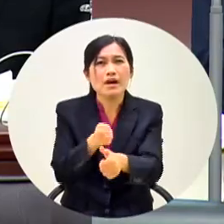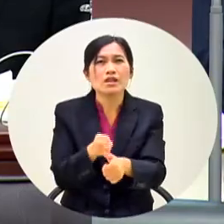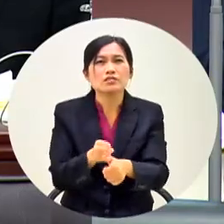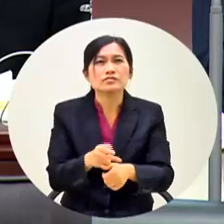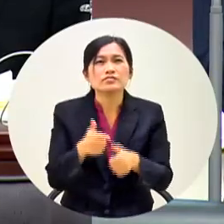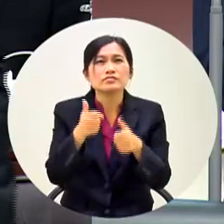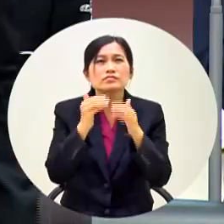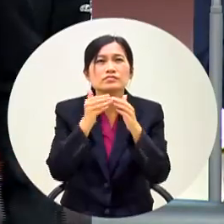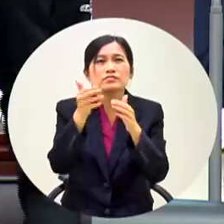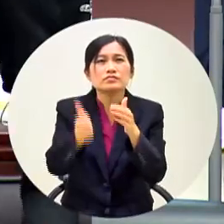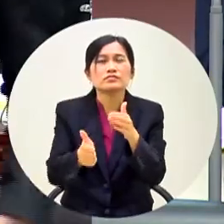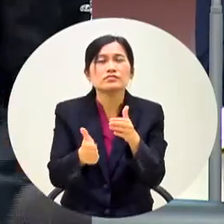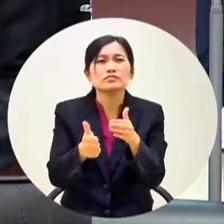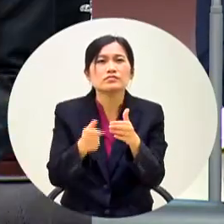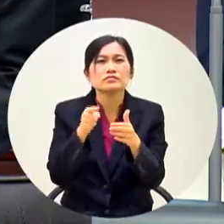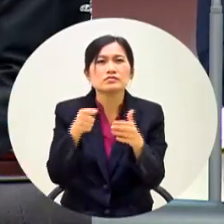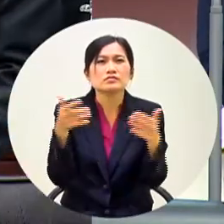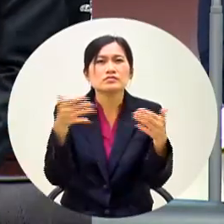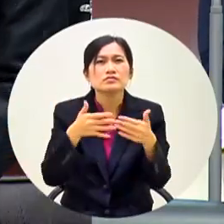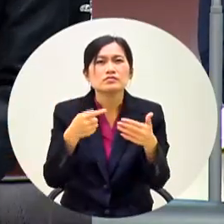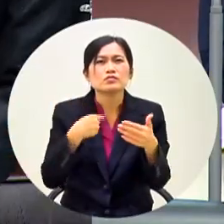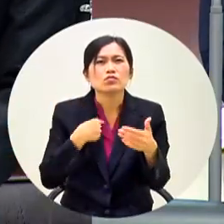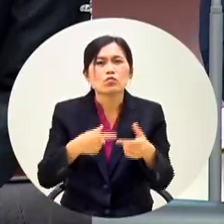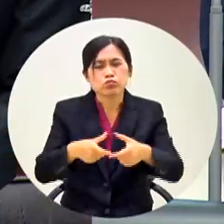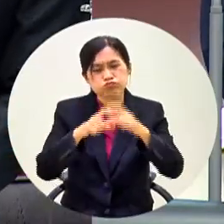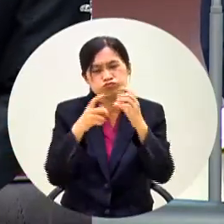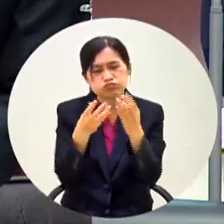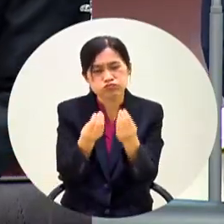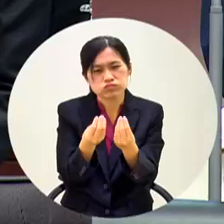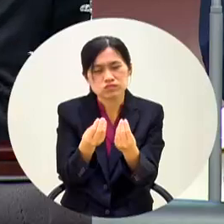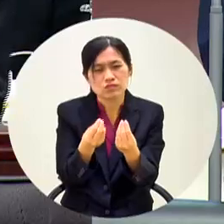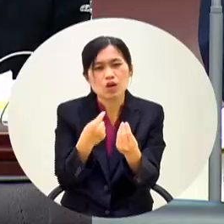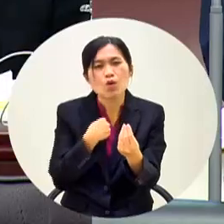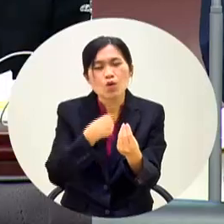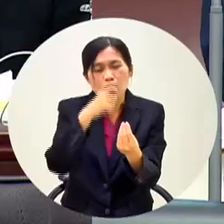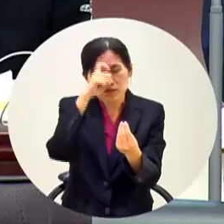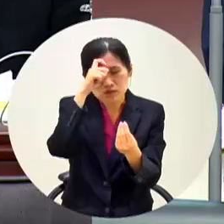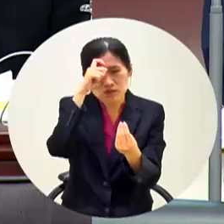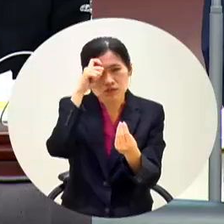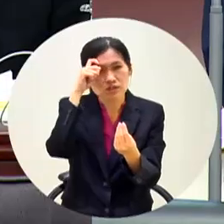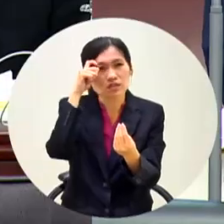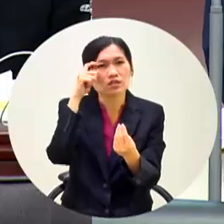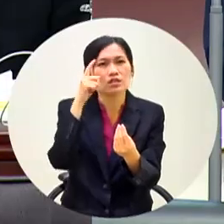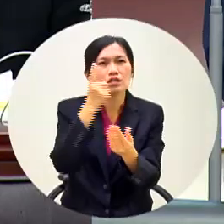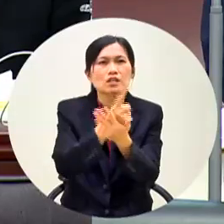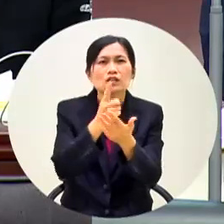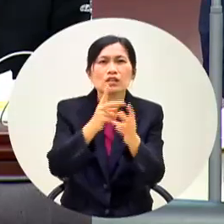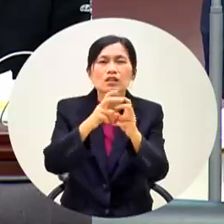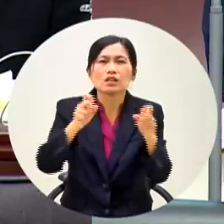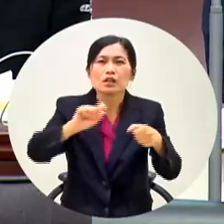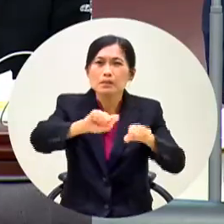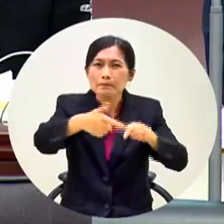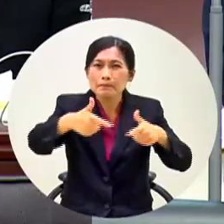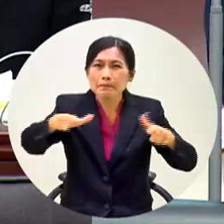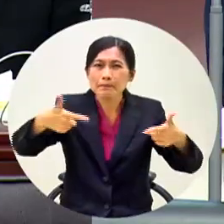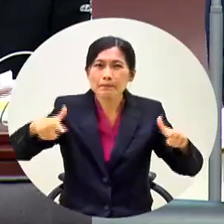长，这个问题我没有得到答案呐、啊、但是希望就是说你可以 回去思考看看。每个庙宇的状况都不太一样。